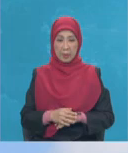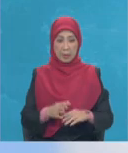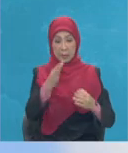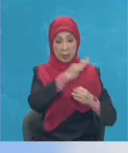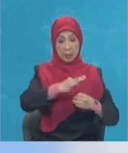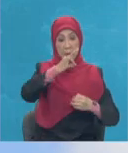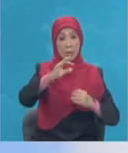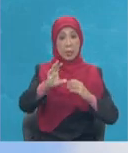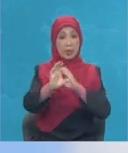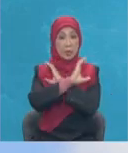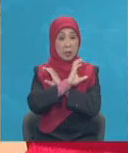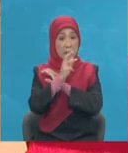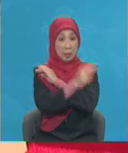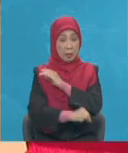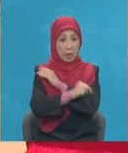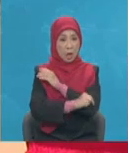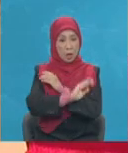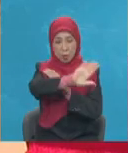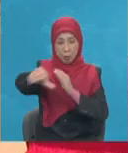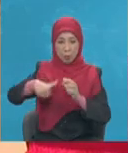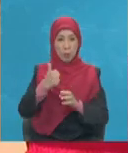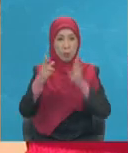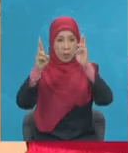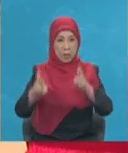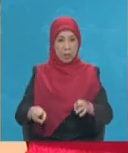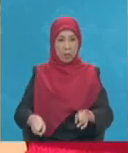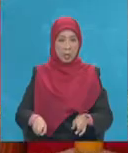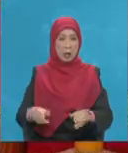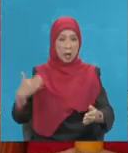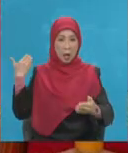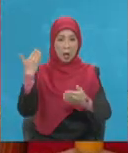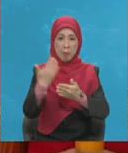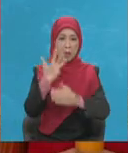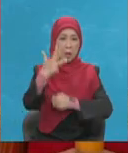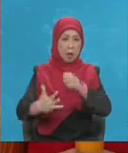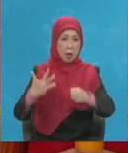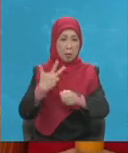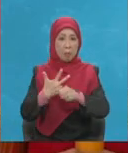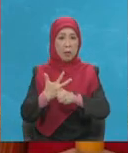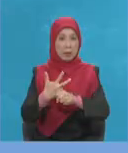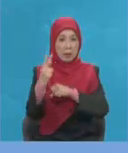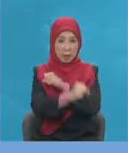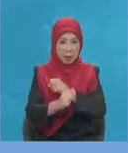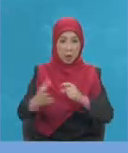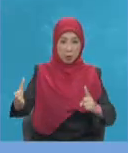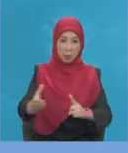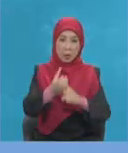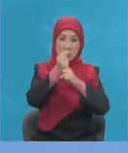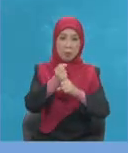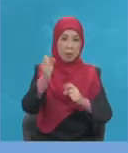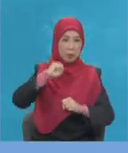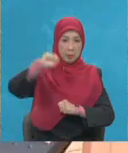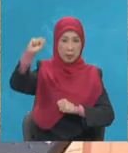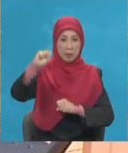Semangat patriotik seluruh rakyat terus subur walaupun hampir 4 dekad negara mencapai